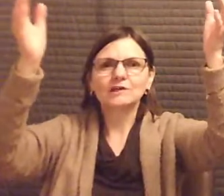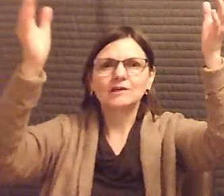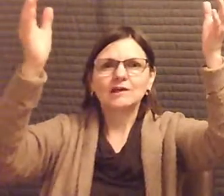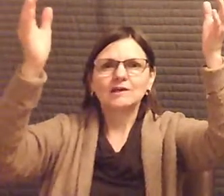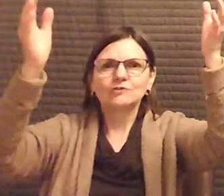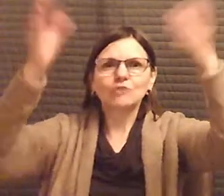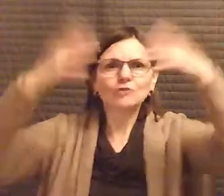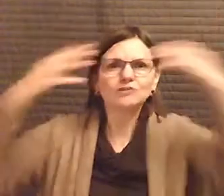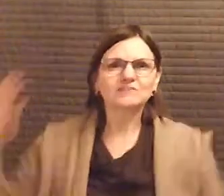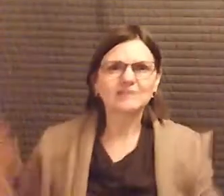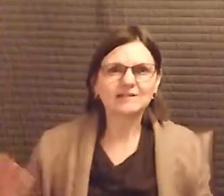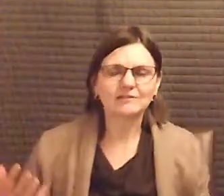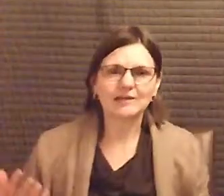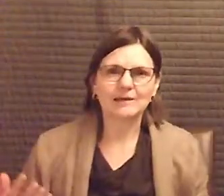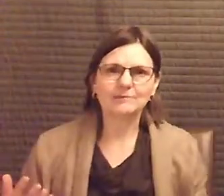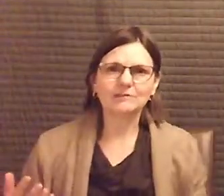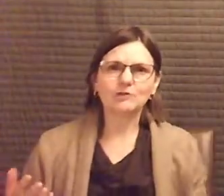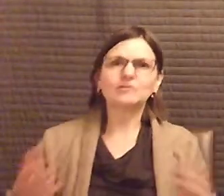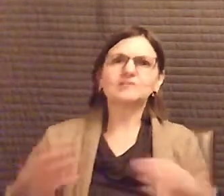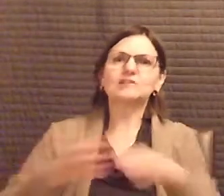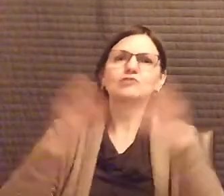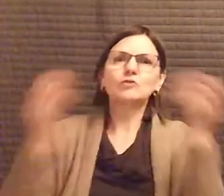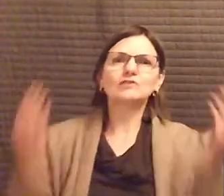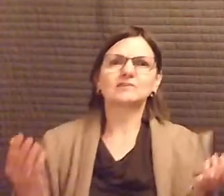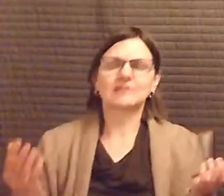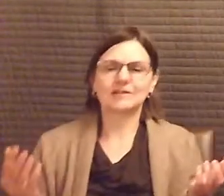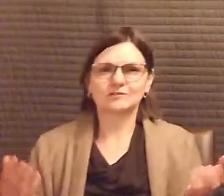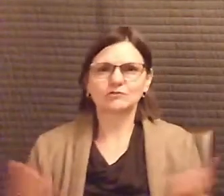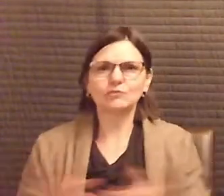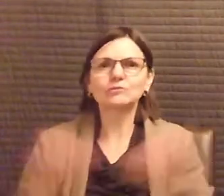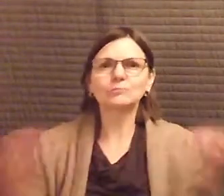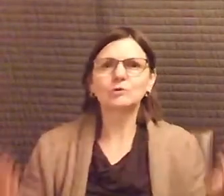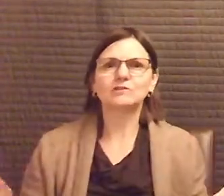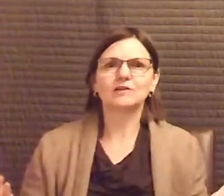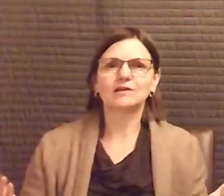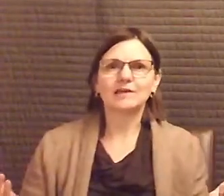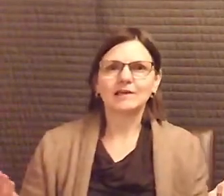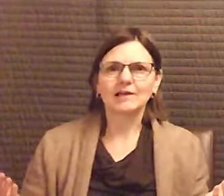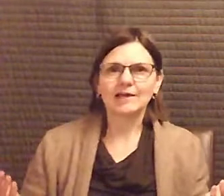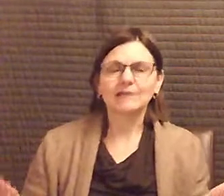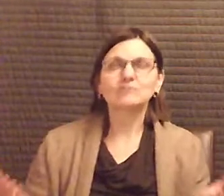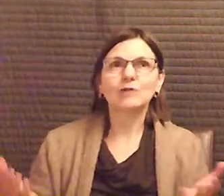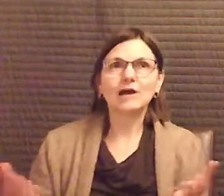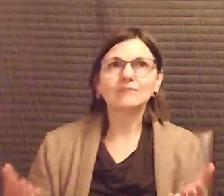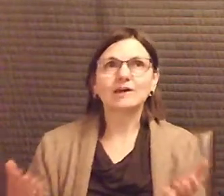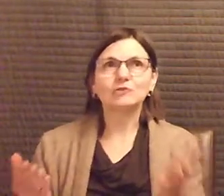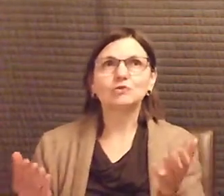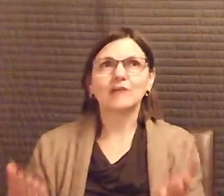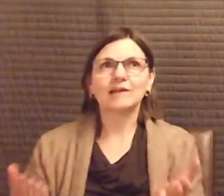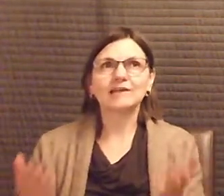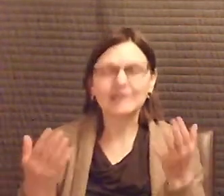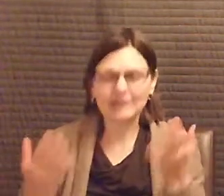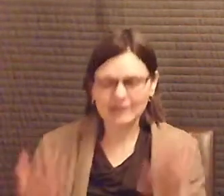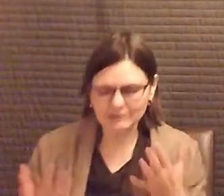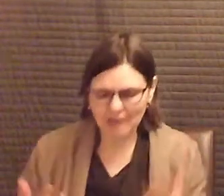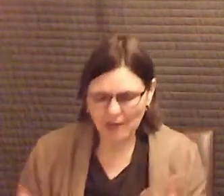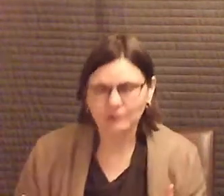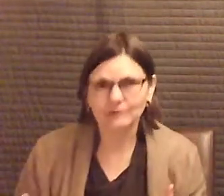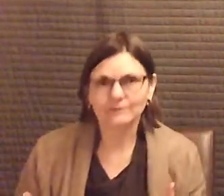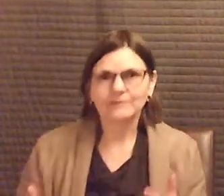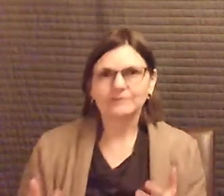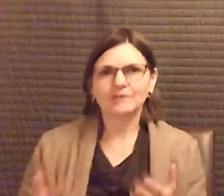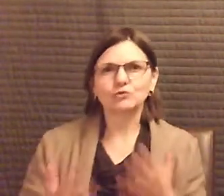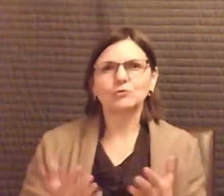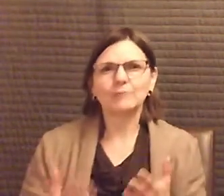ons zonder stress willen hebben die ons wil zien zonder stress zonder moeite en zolang wij nu zijn hier ik kan getuigen